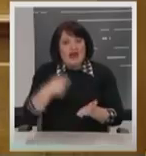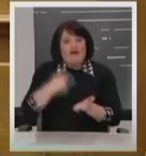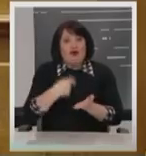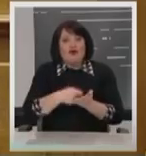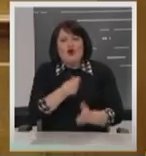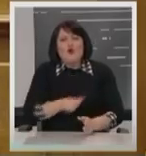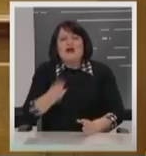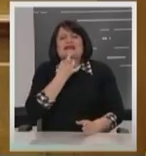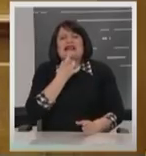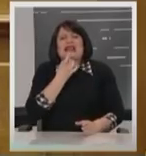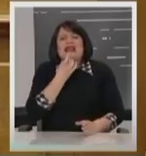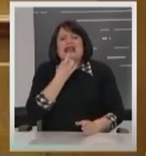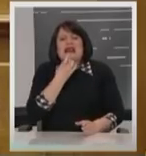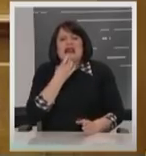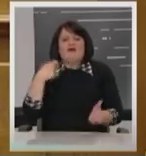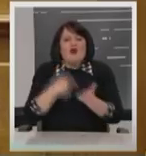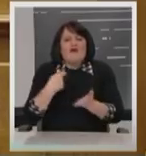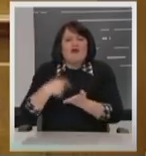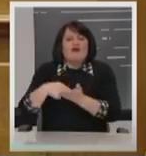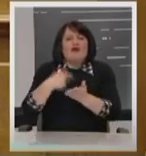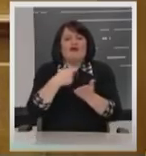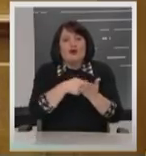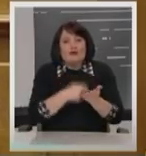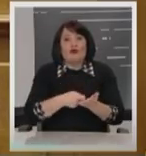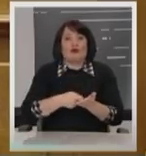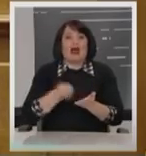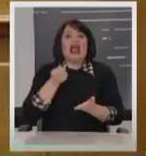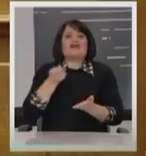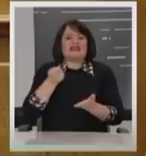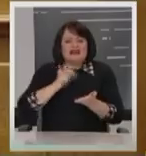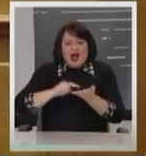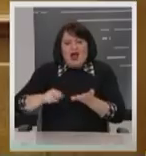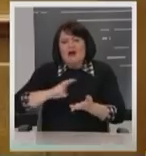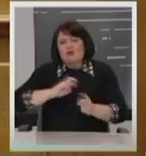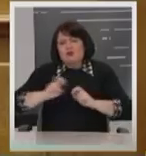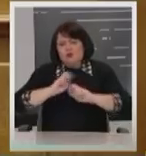την ανελαίτη φορολογική και ασφαλιστική επιδρομή κατά πάντων.